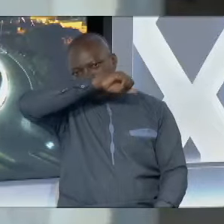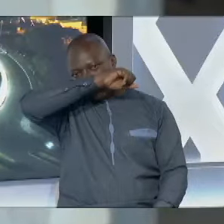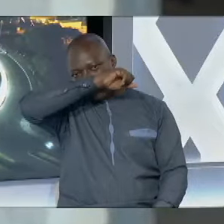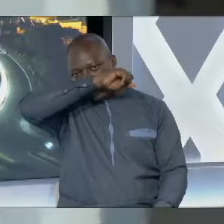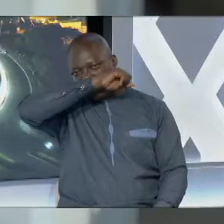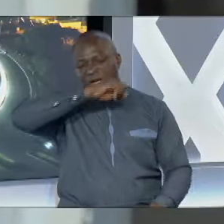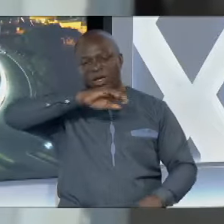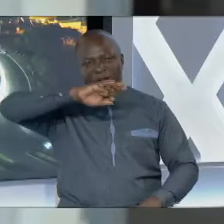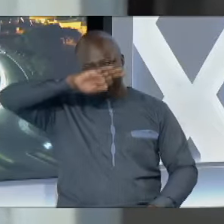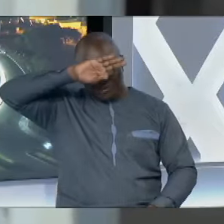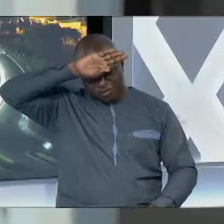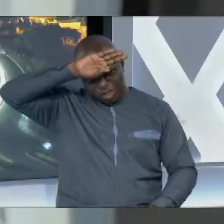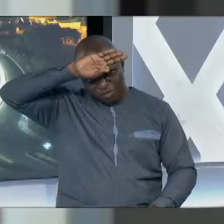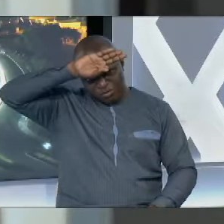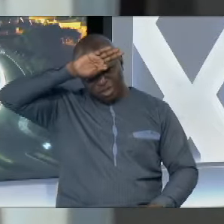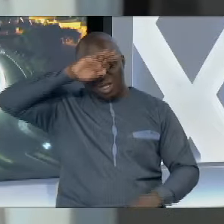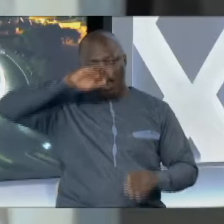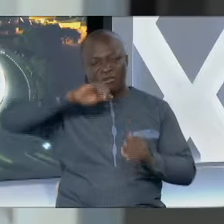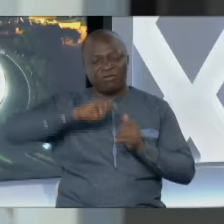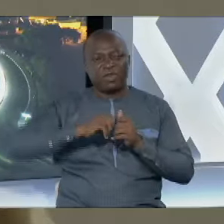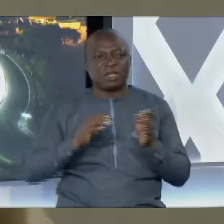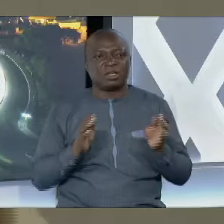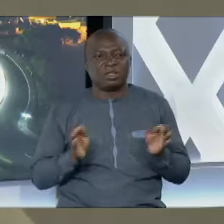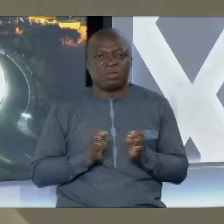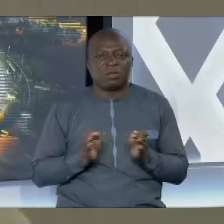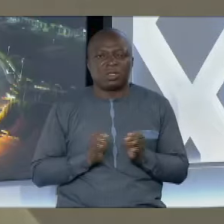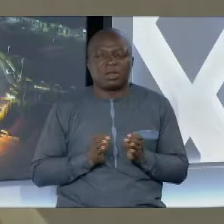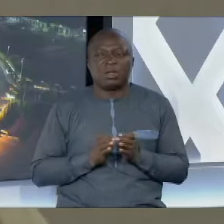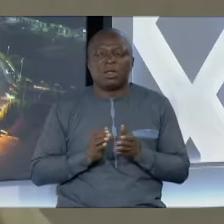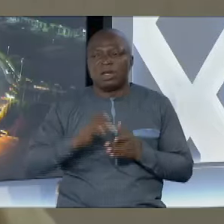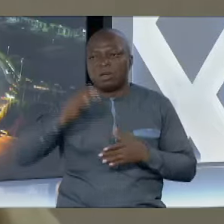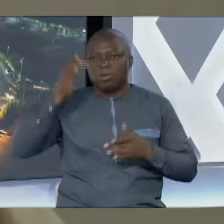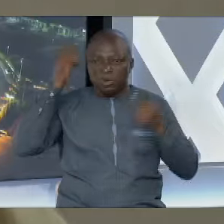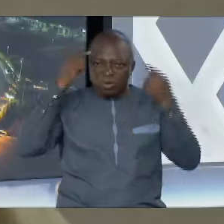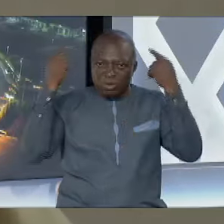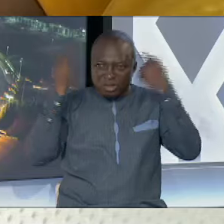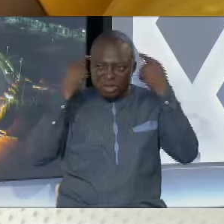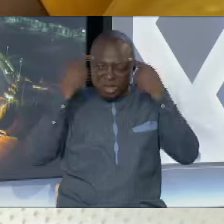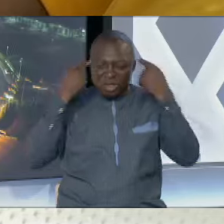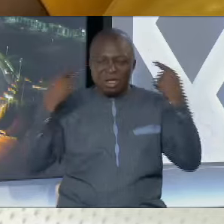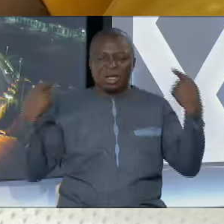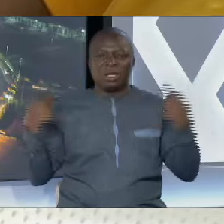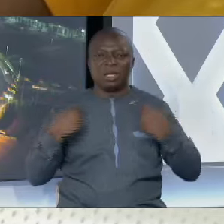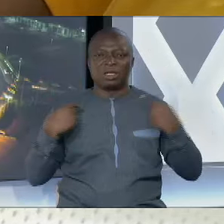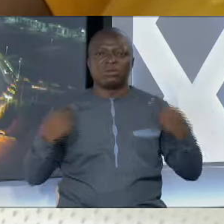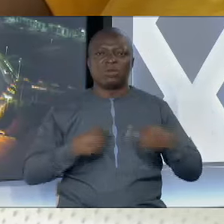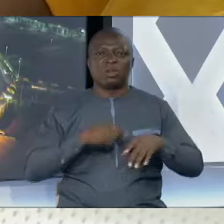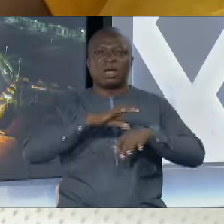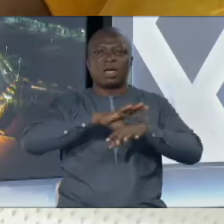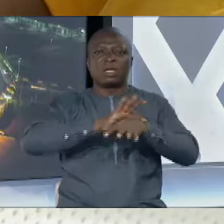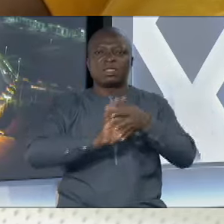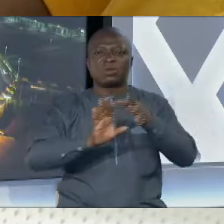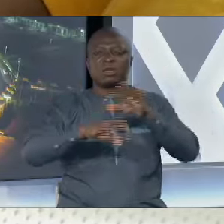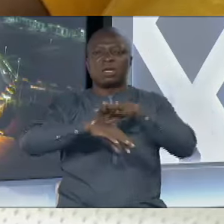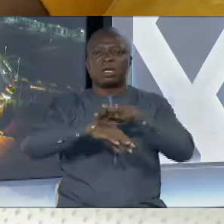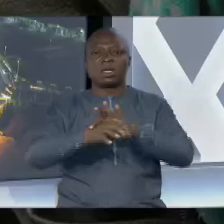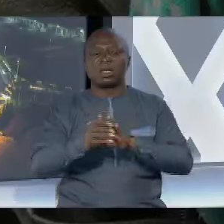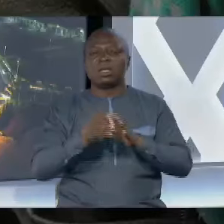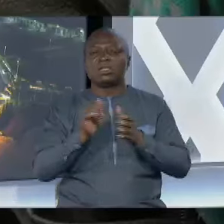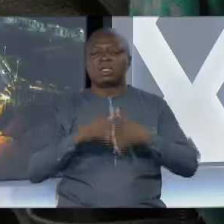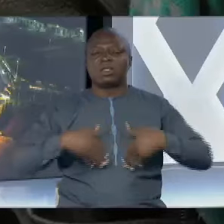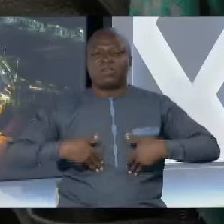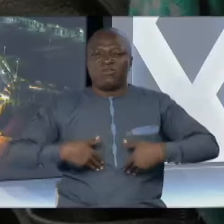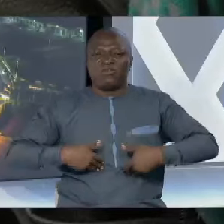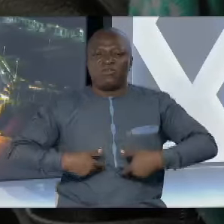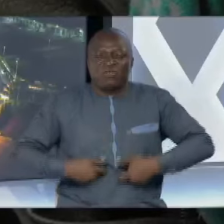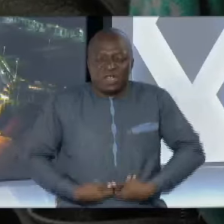forte fièvre accompagnée de frissons, les maux de tête, les douleurs articulaires et musculaires, la fatigue intense et